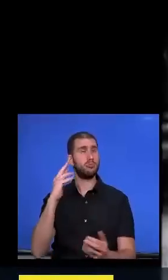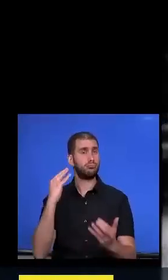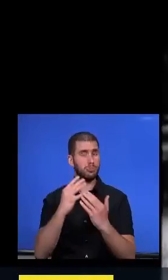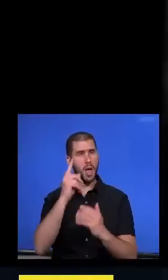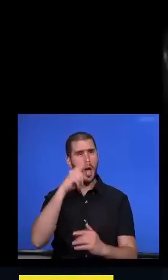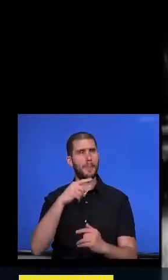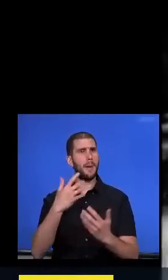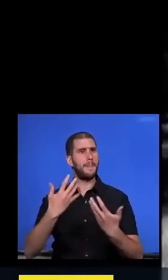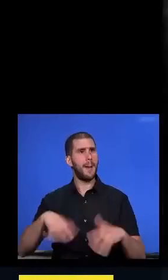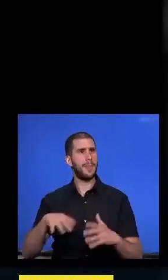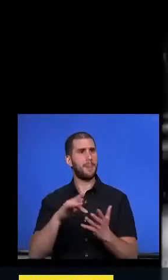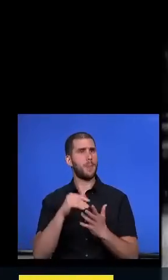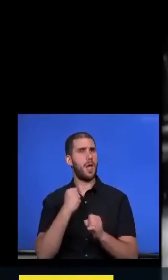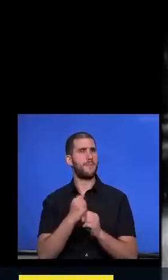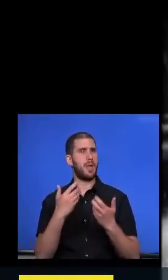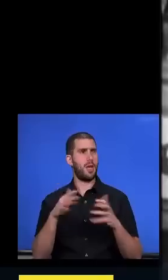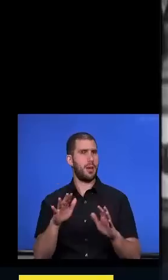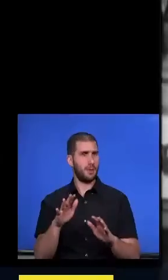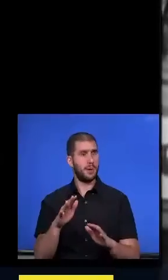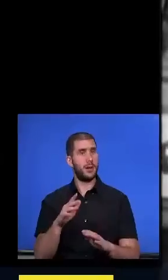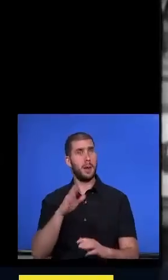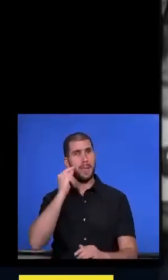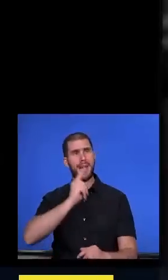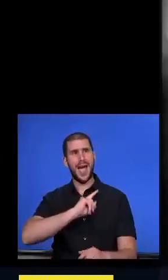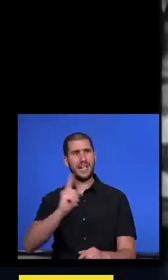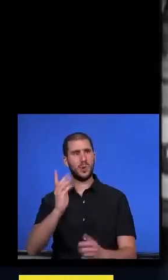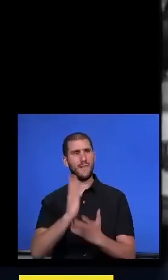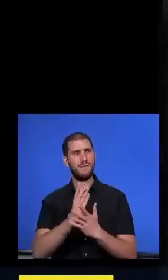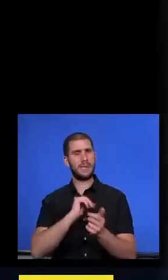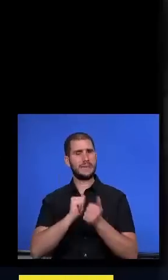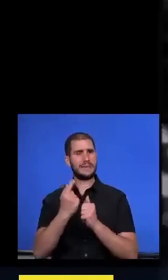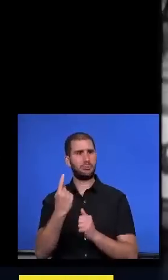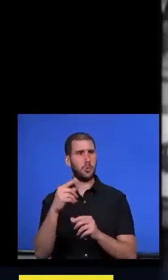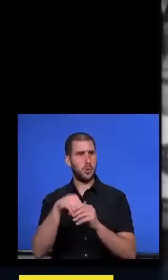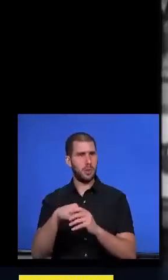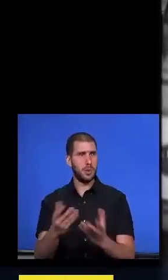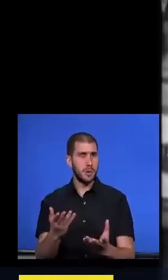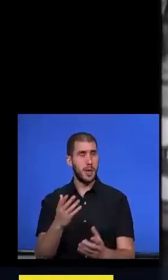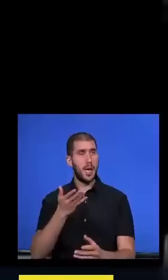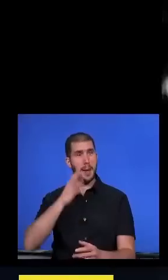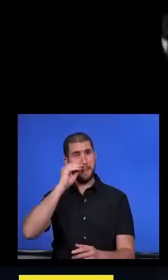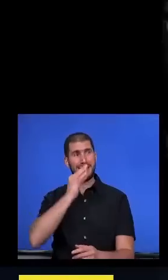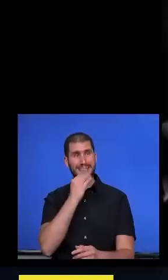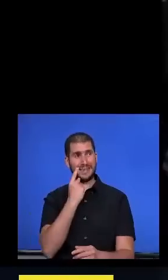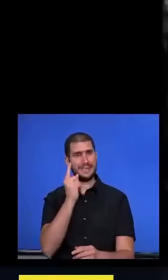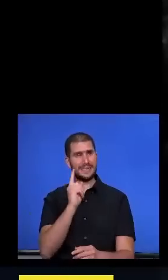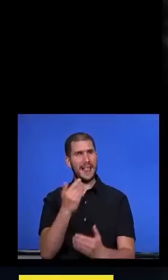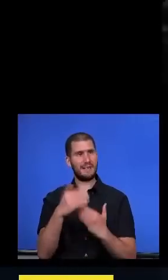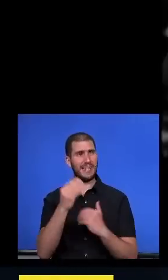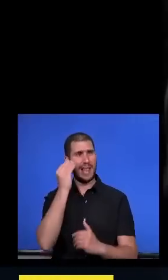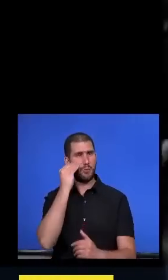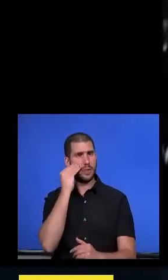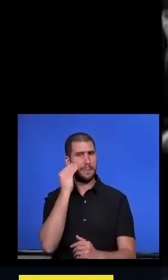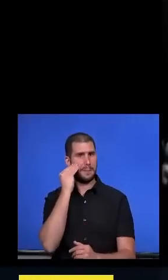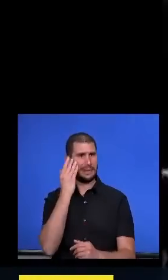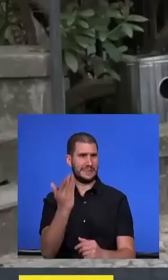האבא מאבד את מקום העבודה שלו. לבנים אסור יותר ללכת למועדון הספורט שלהם. הבן הצעיר צריך להפסיק את הלימודים שלו בבית